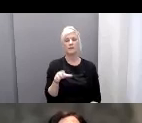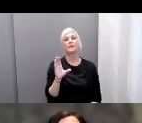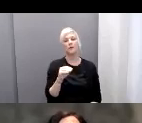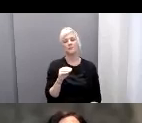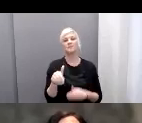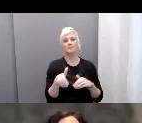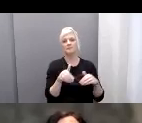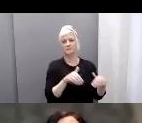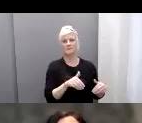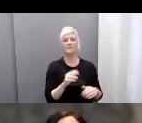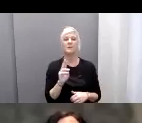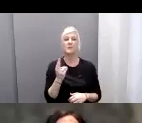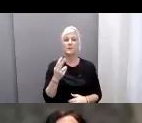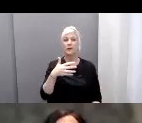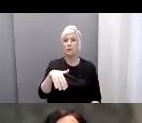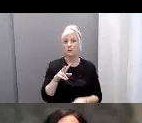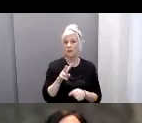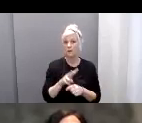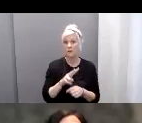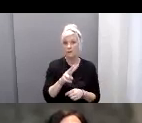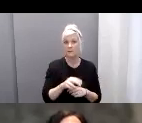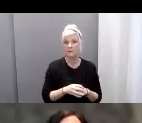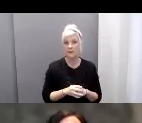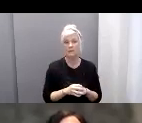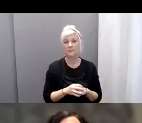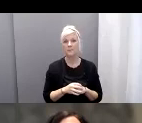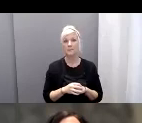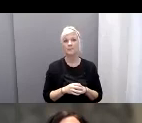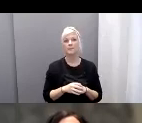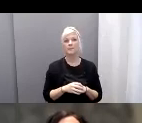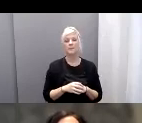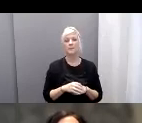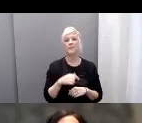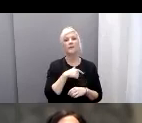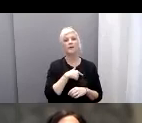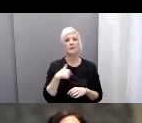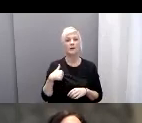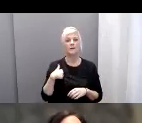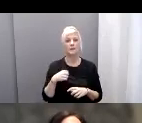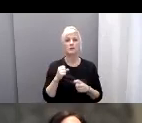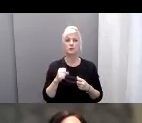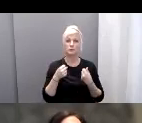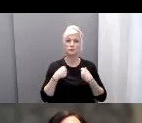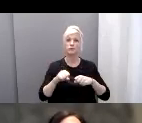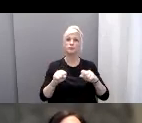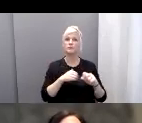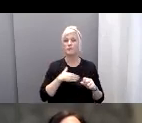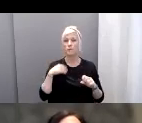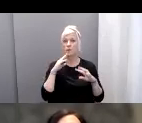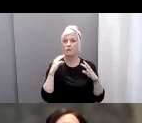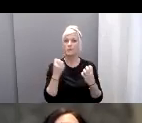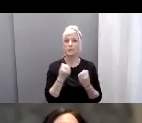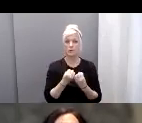Så, nu är klockan 12. Och vi ska starta det här webbinariet